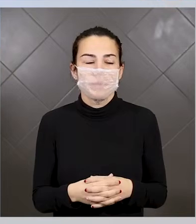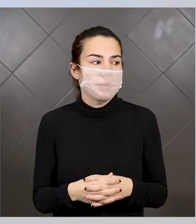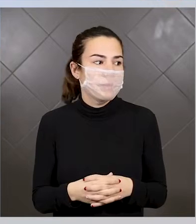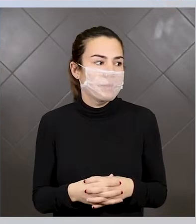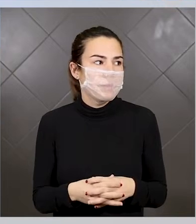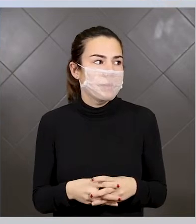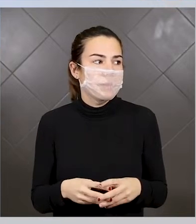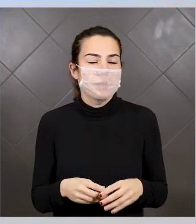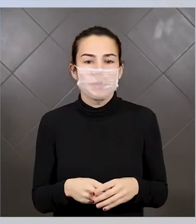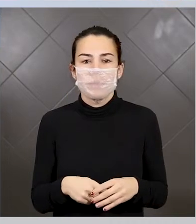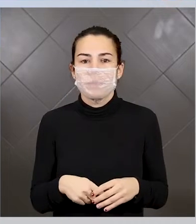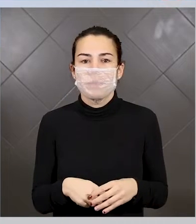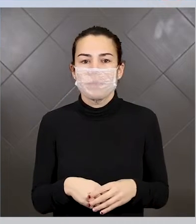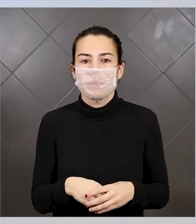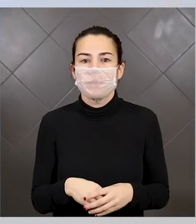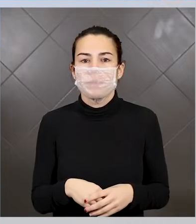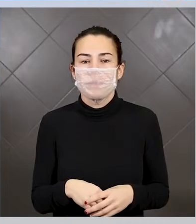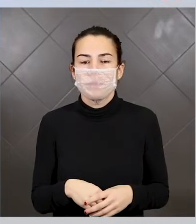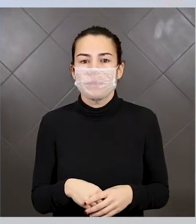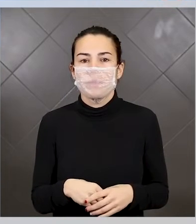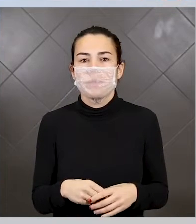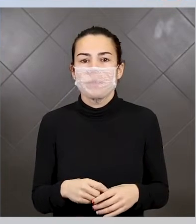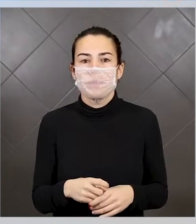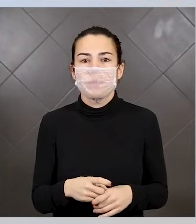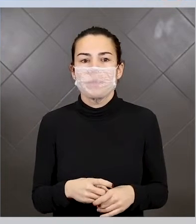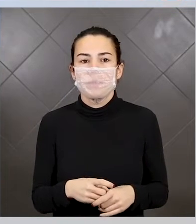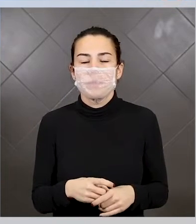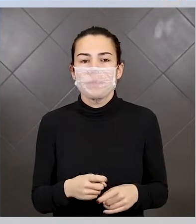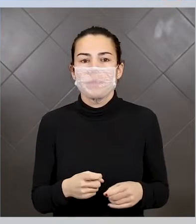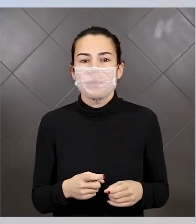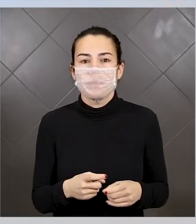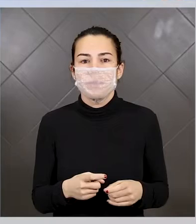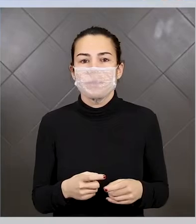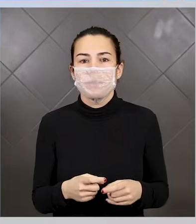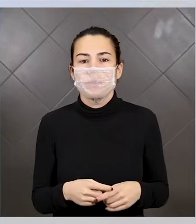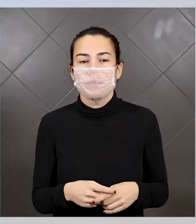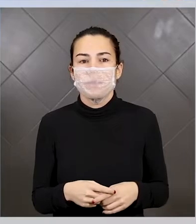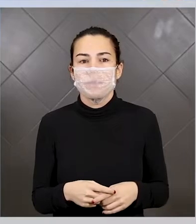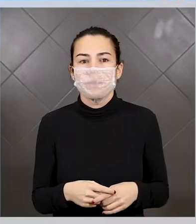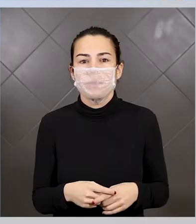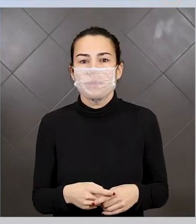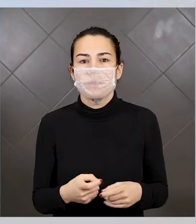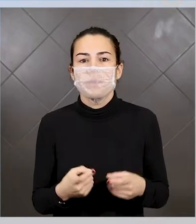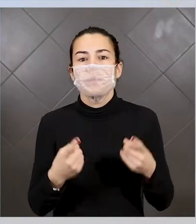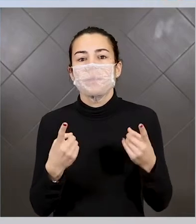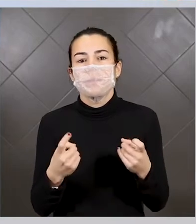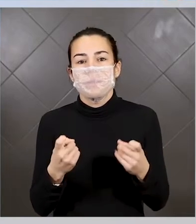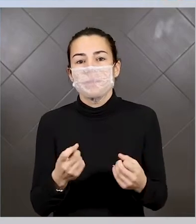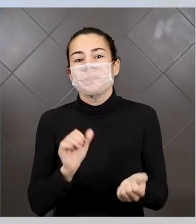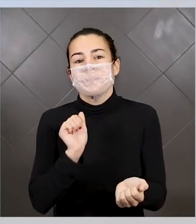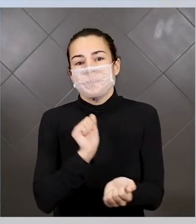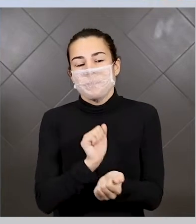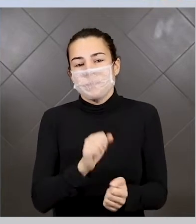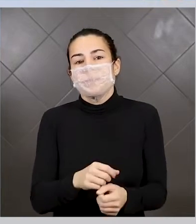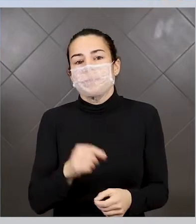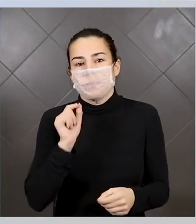L'únic que necessitam és el temps. Pareix que costa molt de triturar, que li hem d'afegir oli, però no li hem d'afegir gent